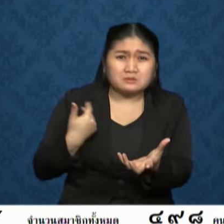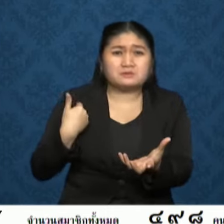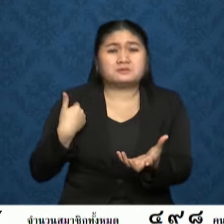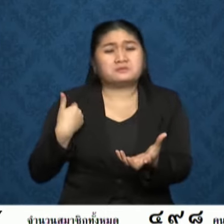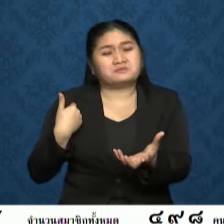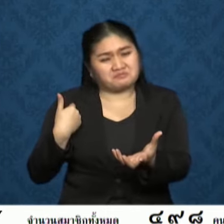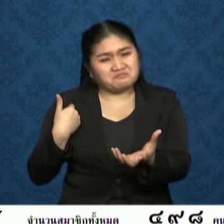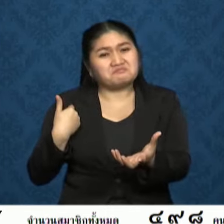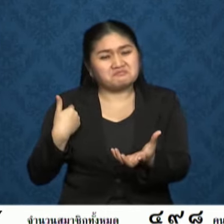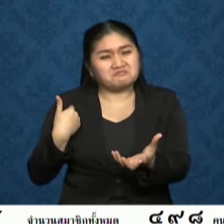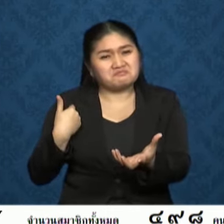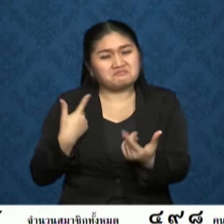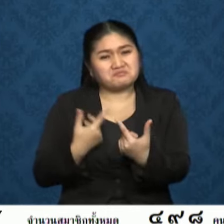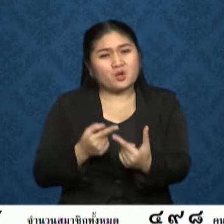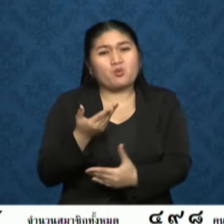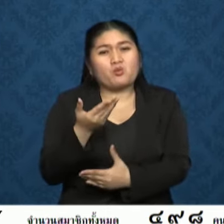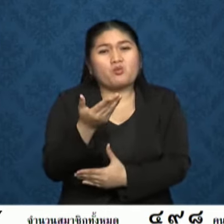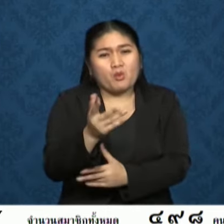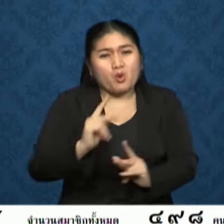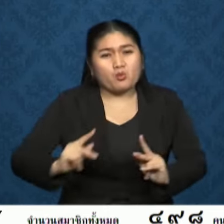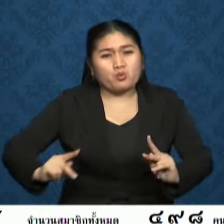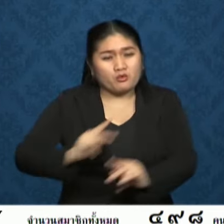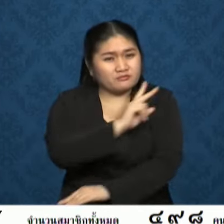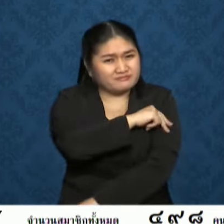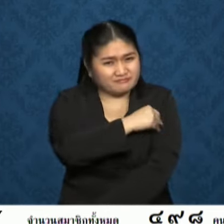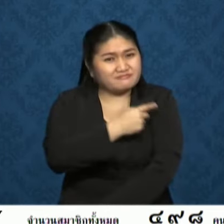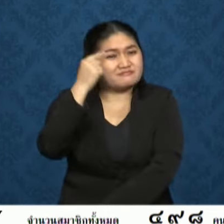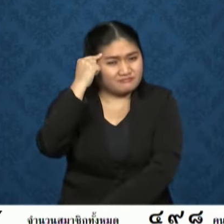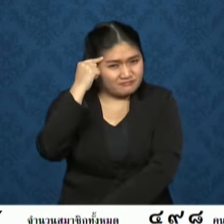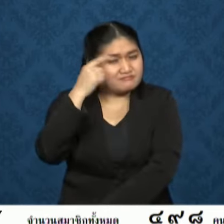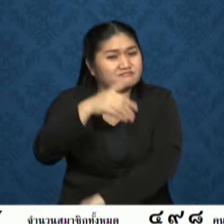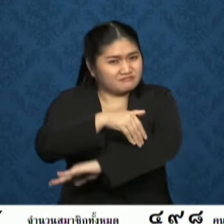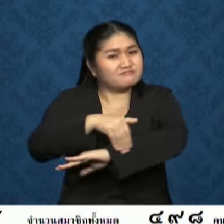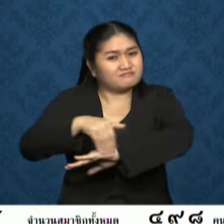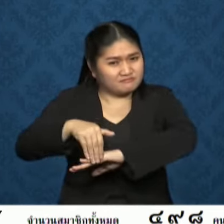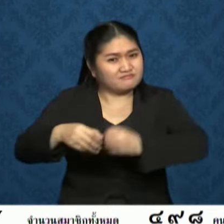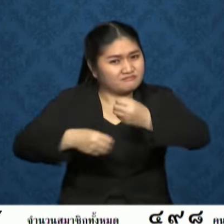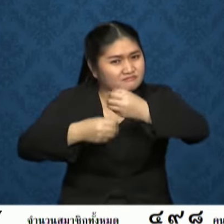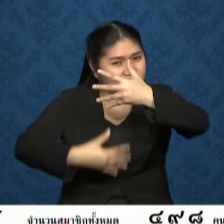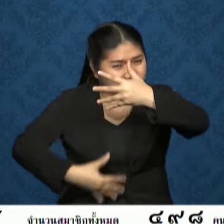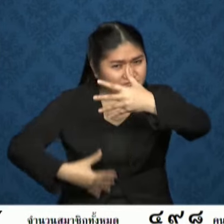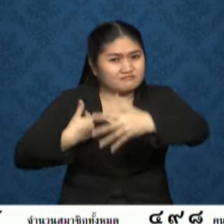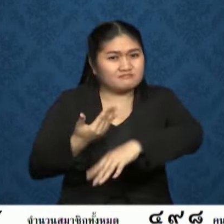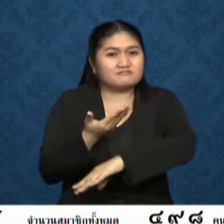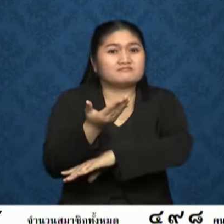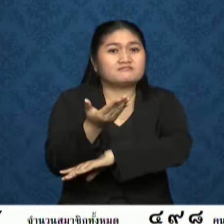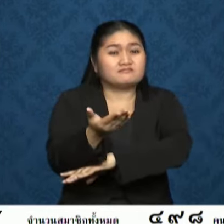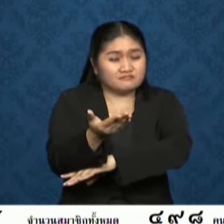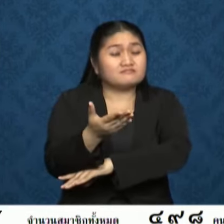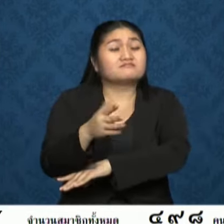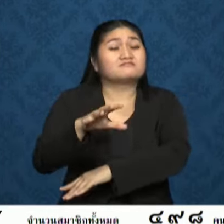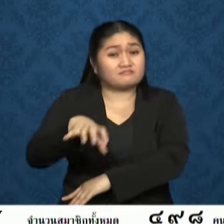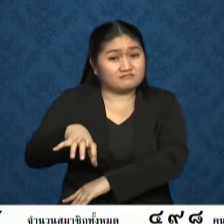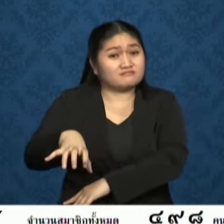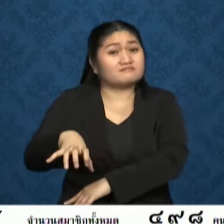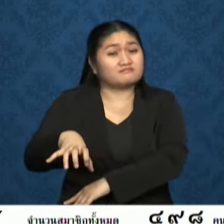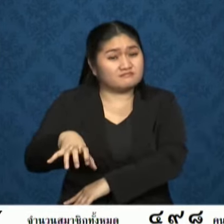ก็ขอให้กซ expressive ได้ไปขบญชีเหลานี้ vibrationsแล้ขอใหท aitians ลค abae